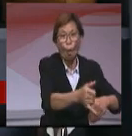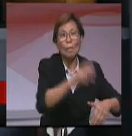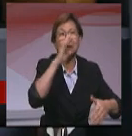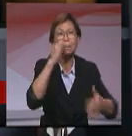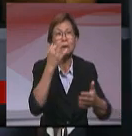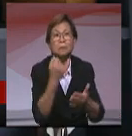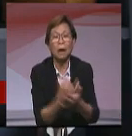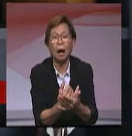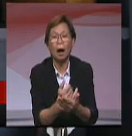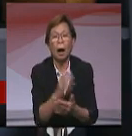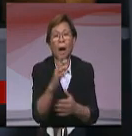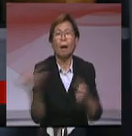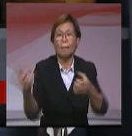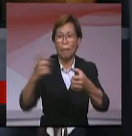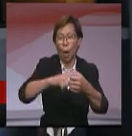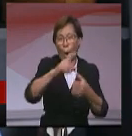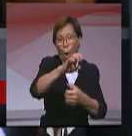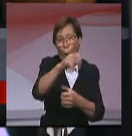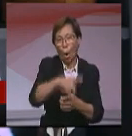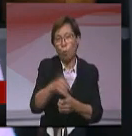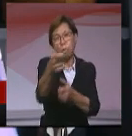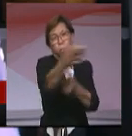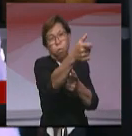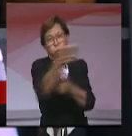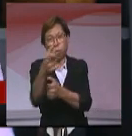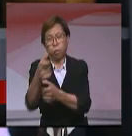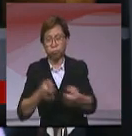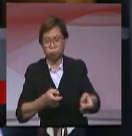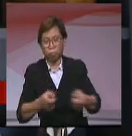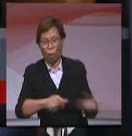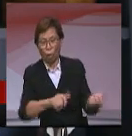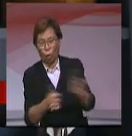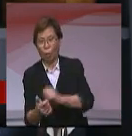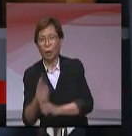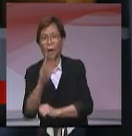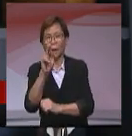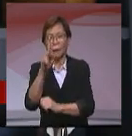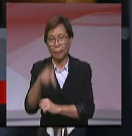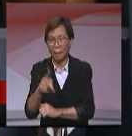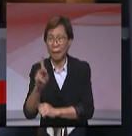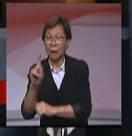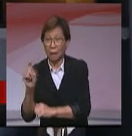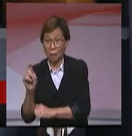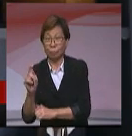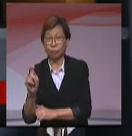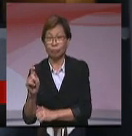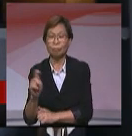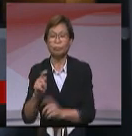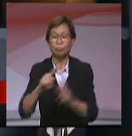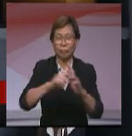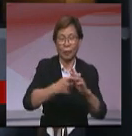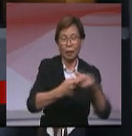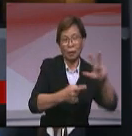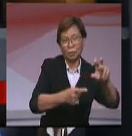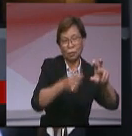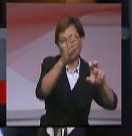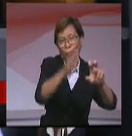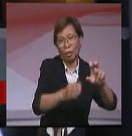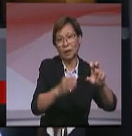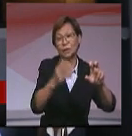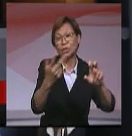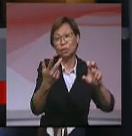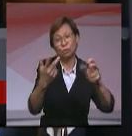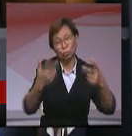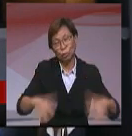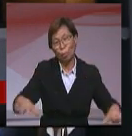Mengenai Ops Sanitasi Awam yang dikawal selia oleh KPKT, sejak 30 Mac telah